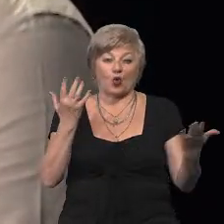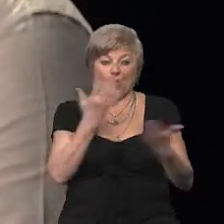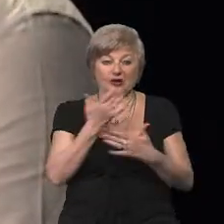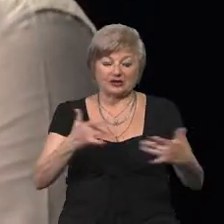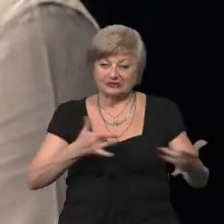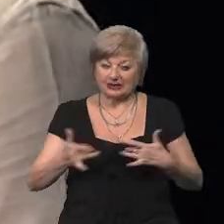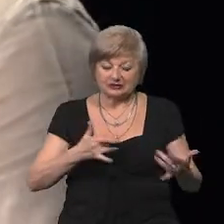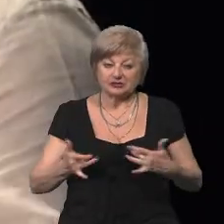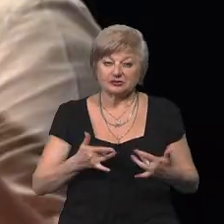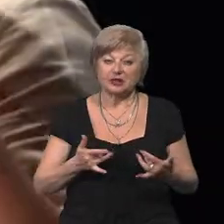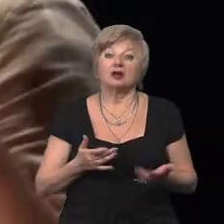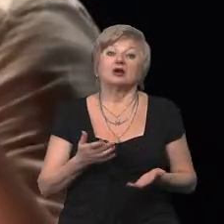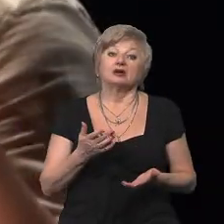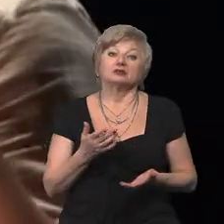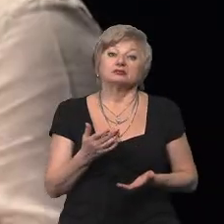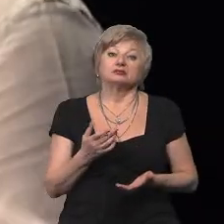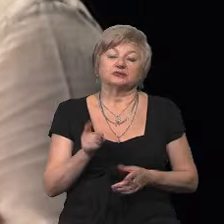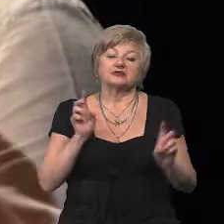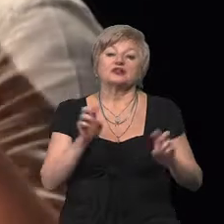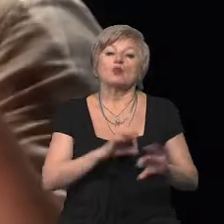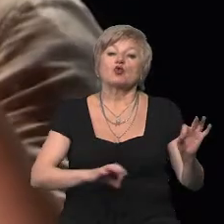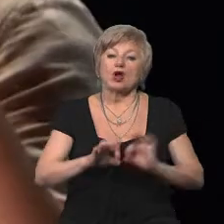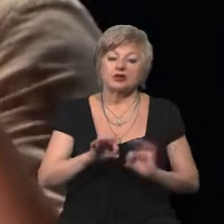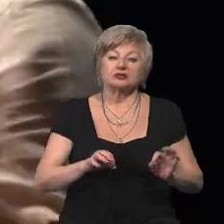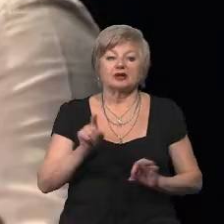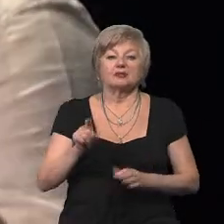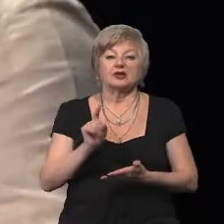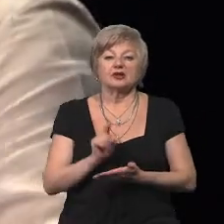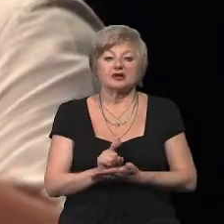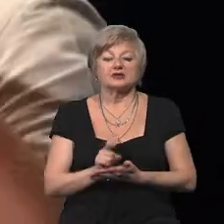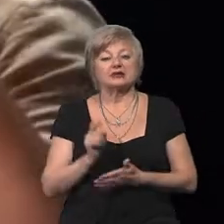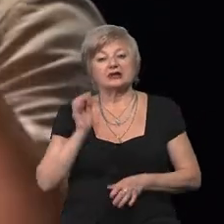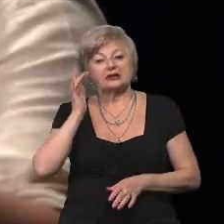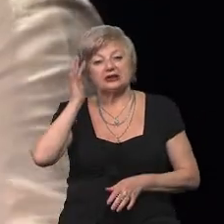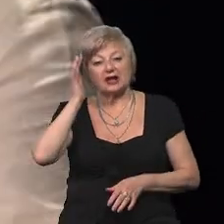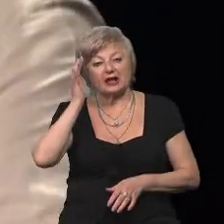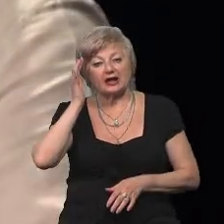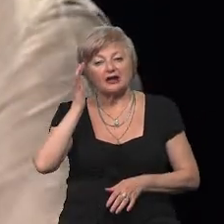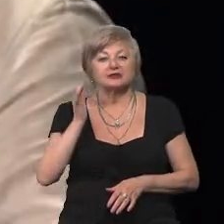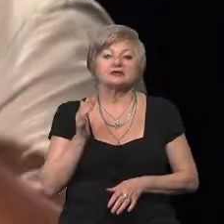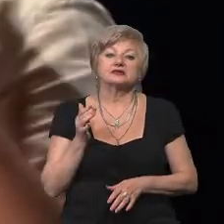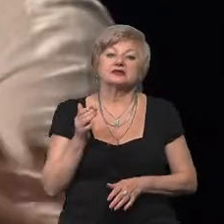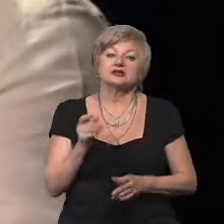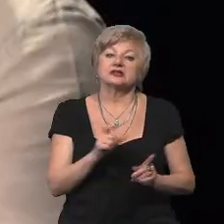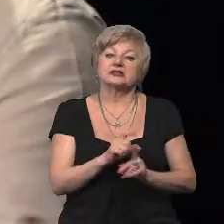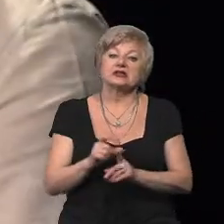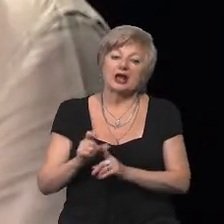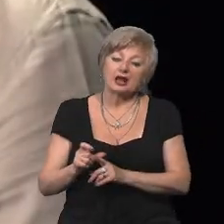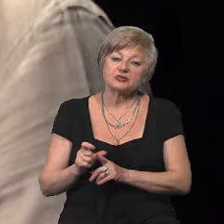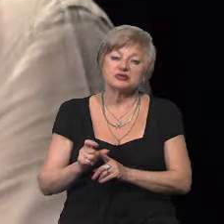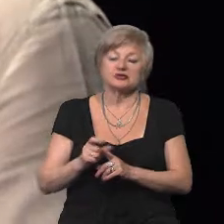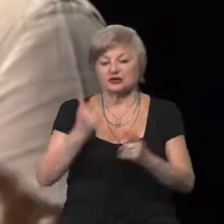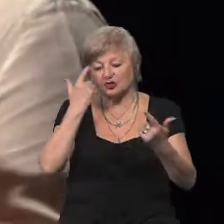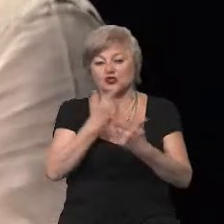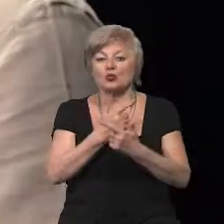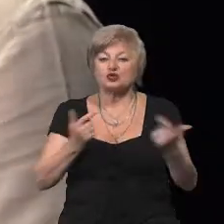одного проекта, там есть такие пункты, как идея, там сверх-сверхзадача, да, там месседж, который ты хочешь